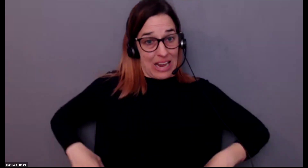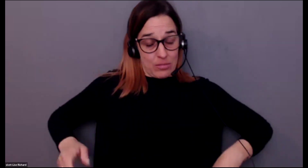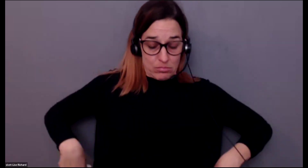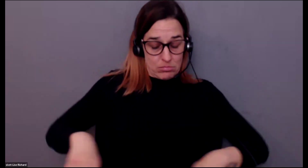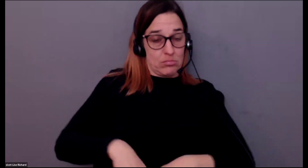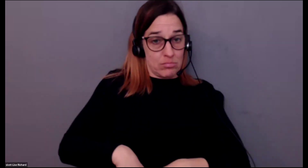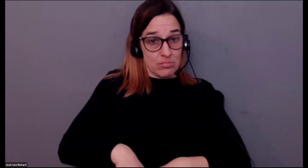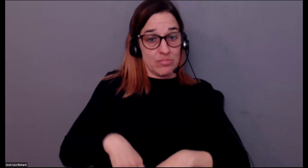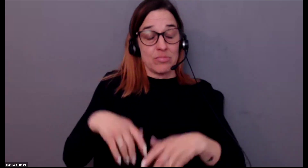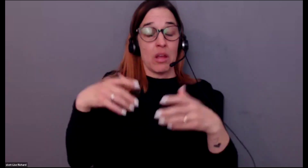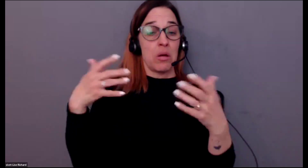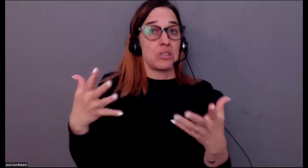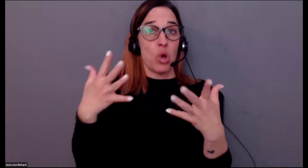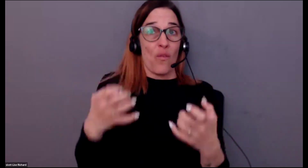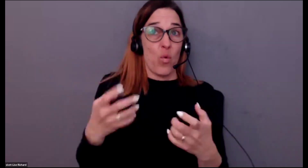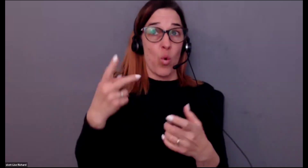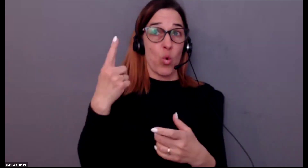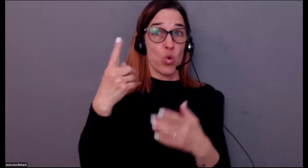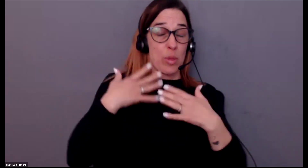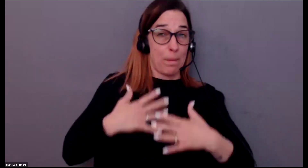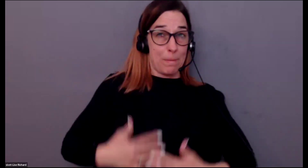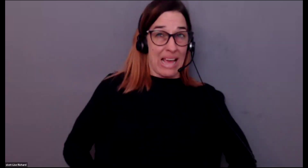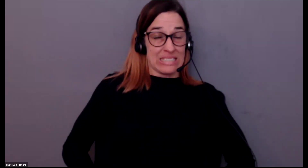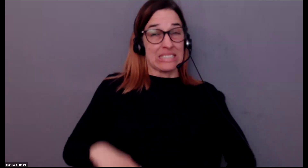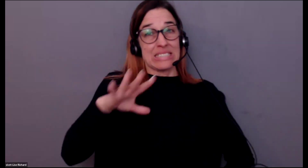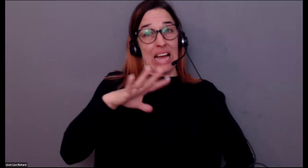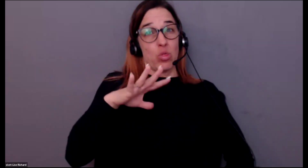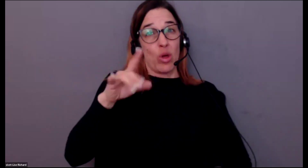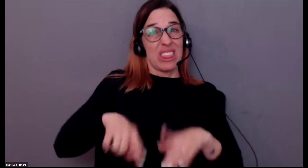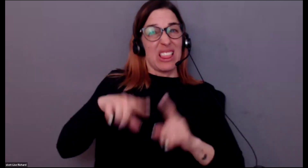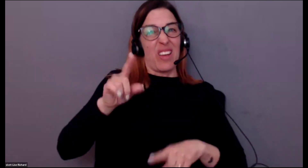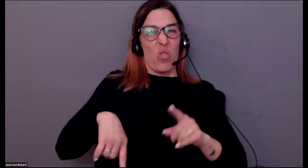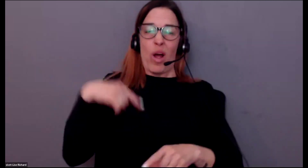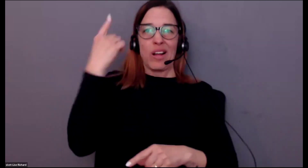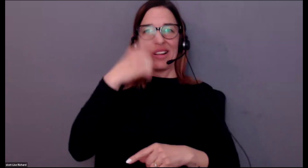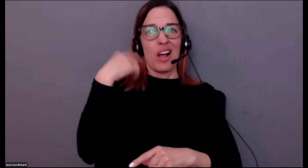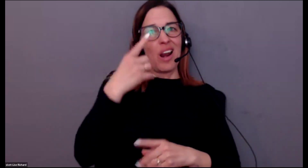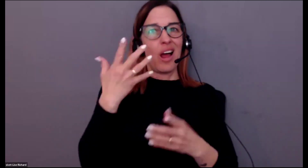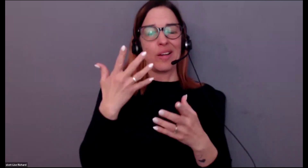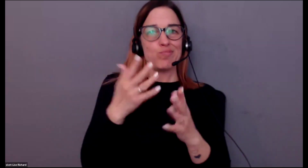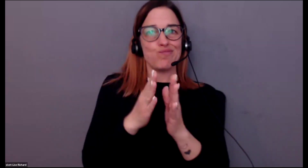OK? Est-ce qu'on veut un maillot de bain, une pièce? Des fois, il y en a avec une genre